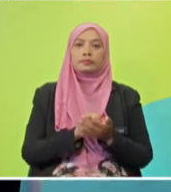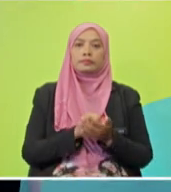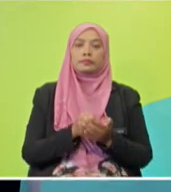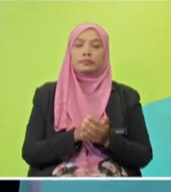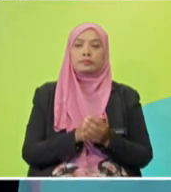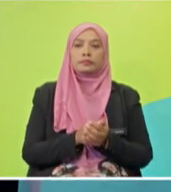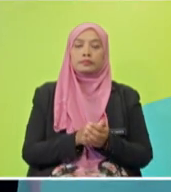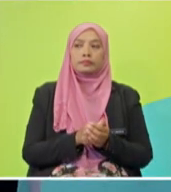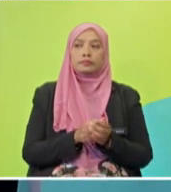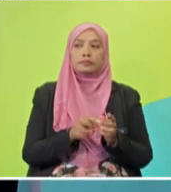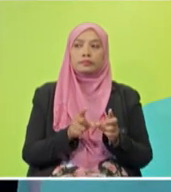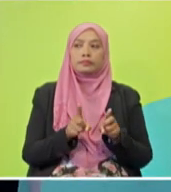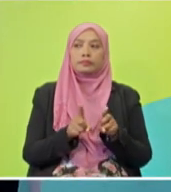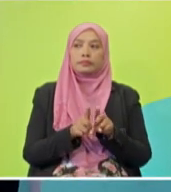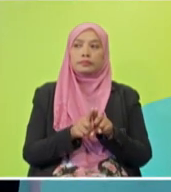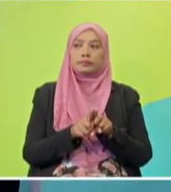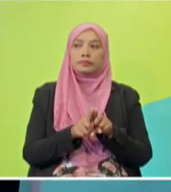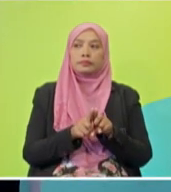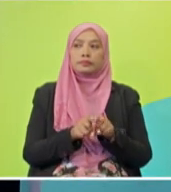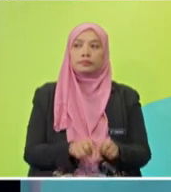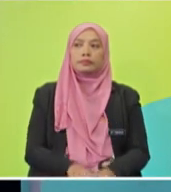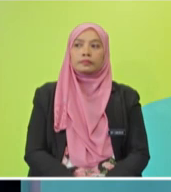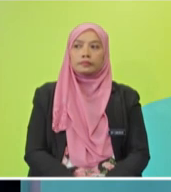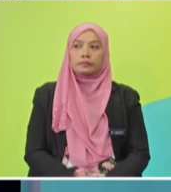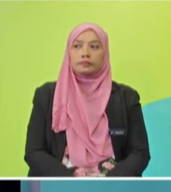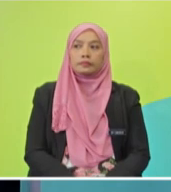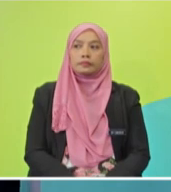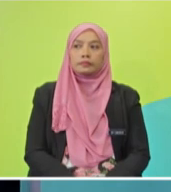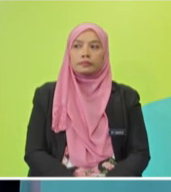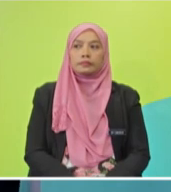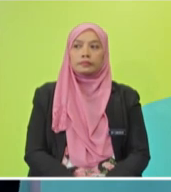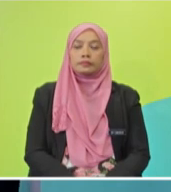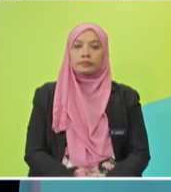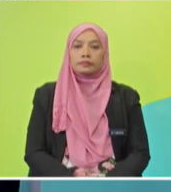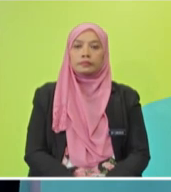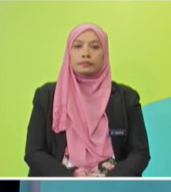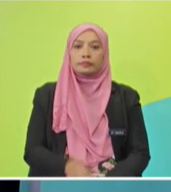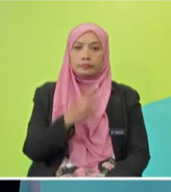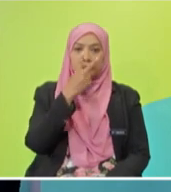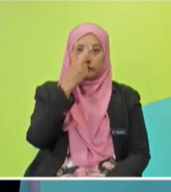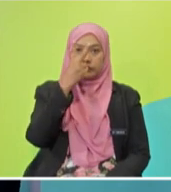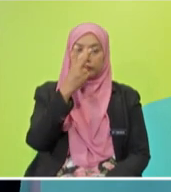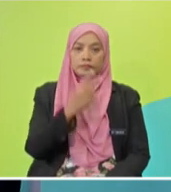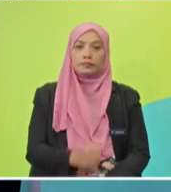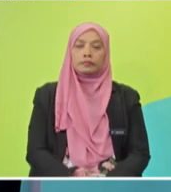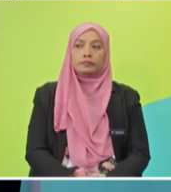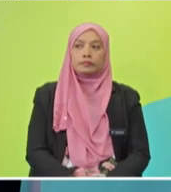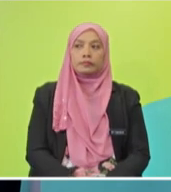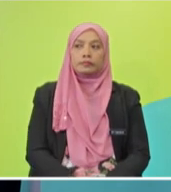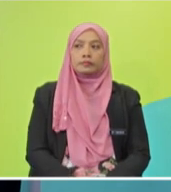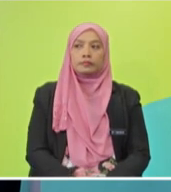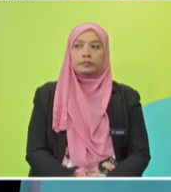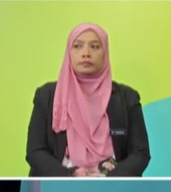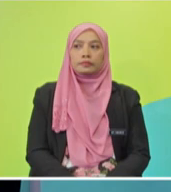tu nisbah setara? Bagus soalan Sean ni. Okey, nisbah setara adalah nisbah yang mewakili perbandingan yang sama antara kuantiti.